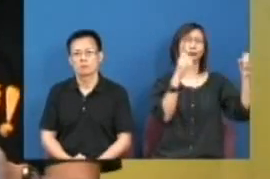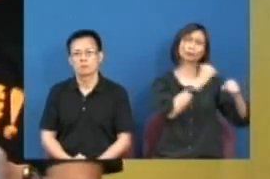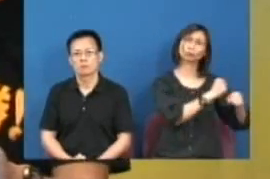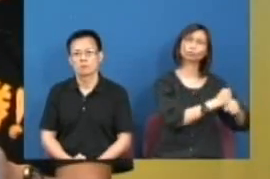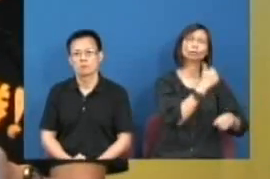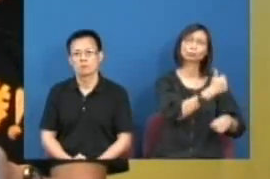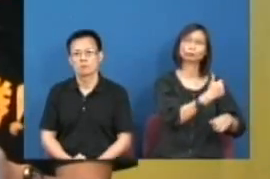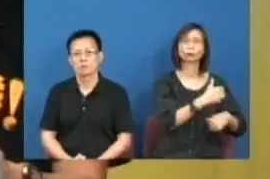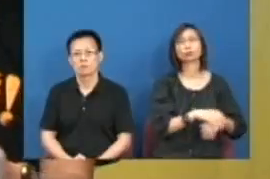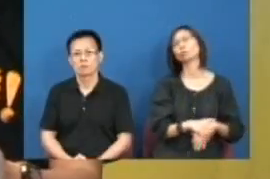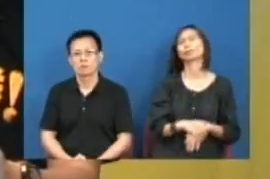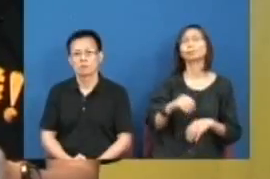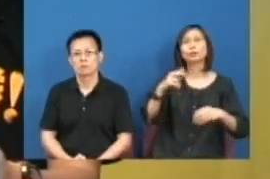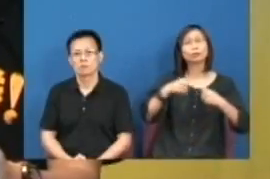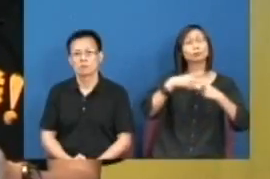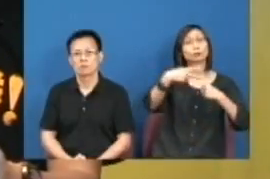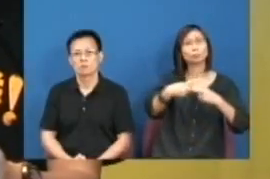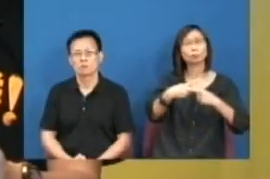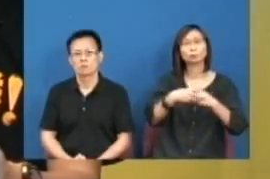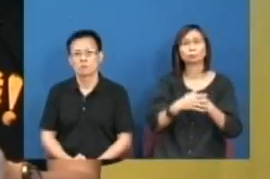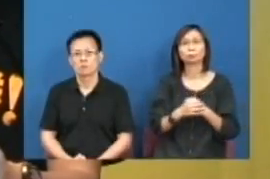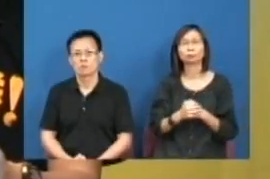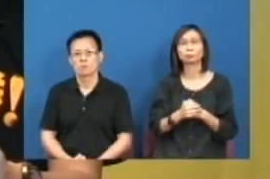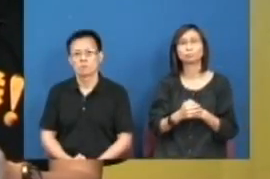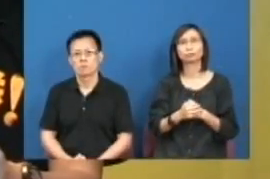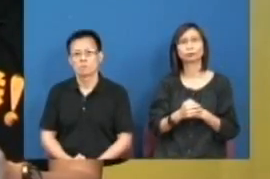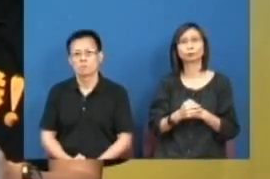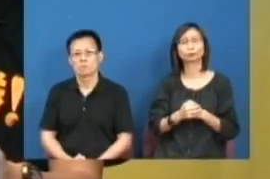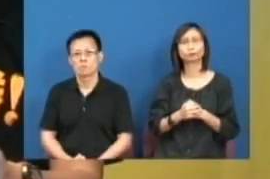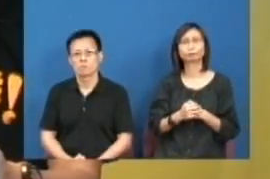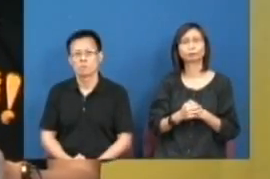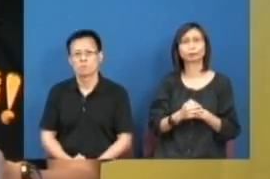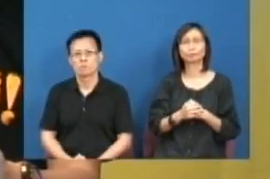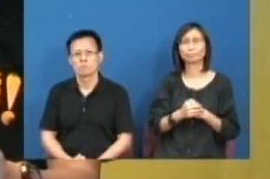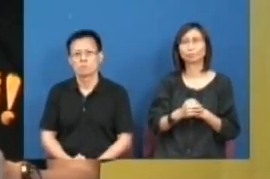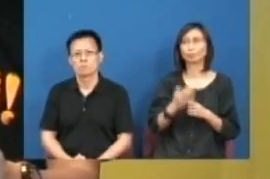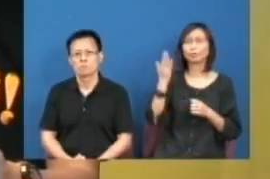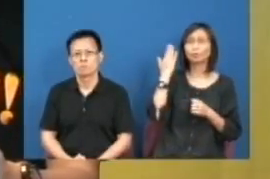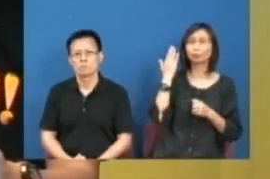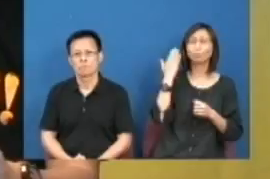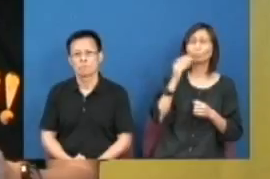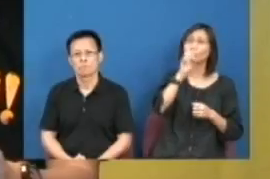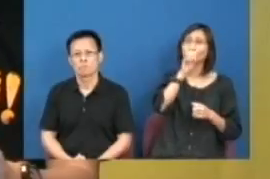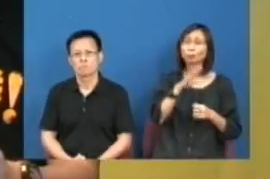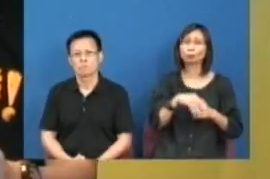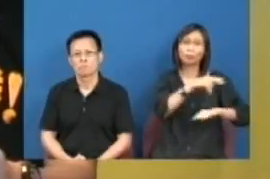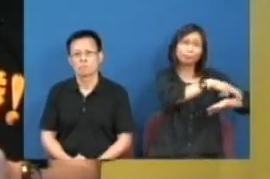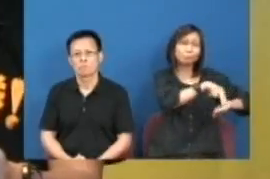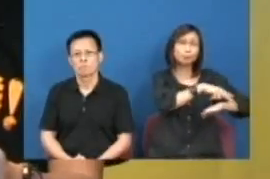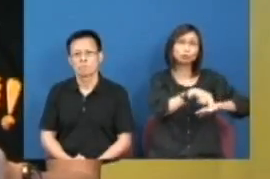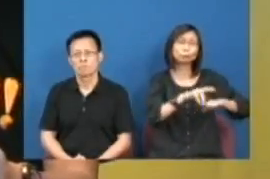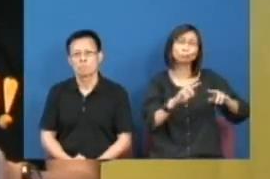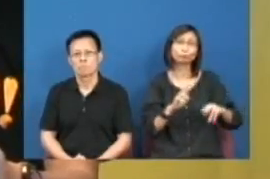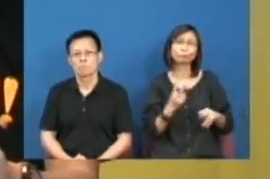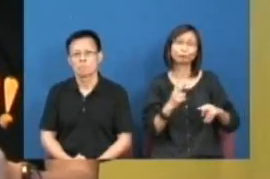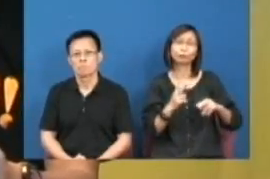呢個只係一。咁第二樣嘢其實係即係啱你講到，即係所謂邊緣化。作為講邊緣化嗰